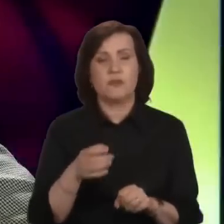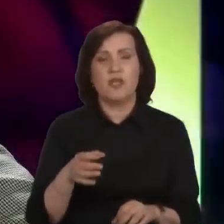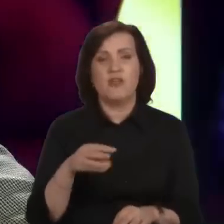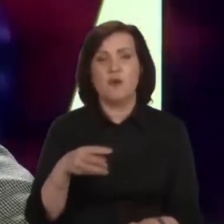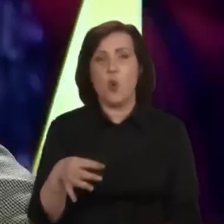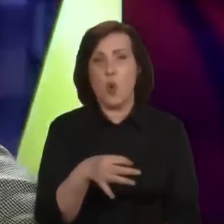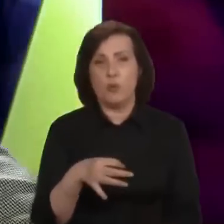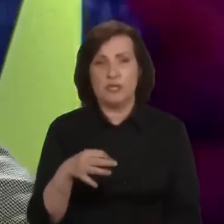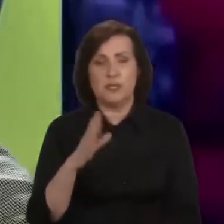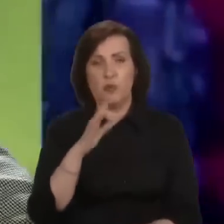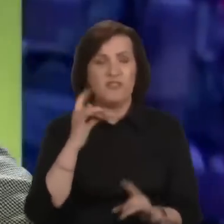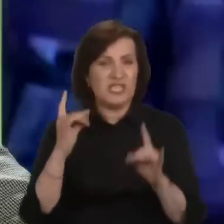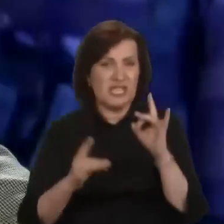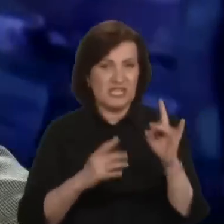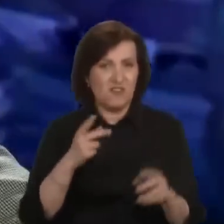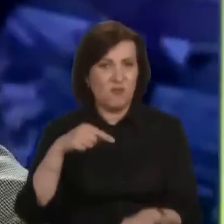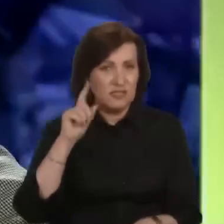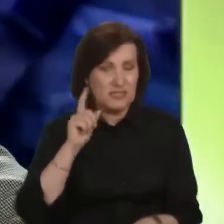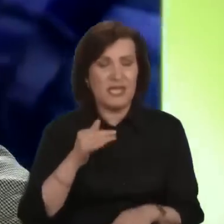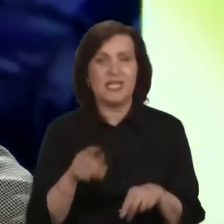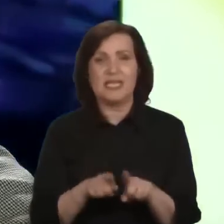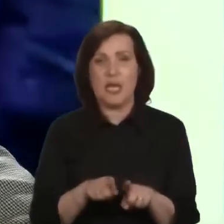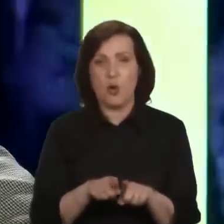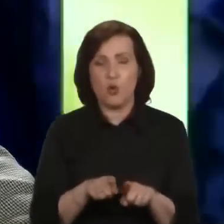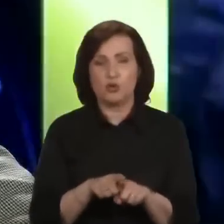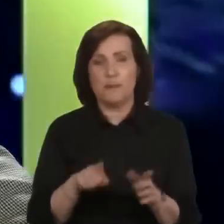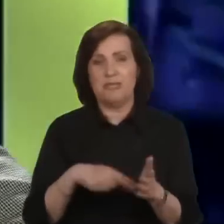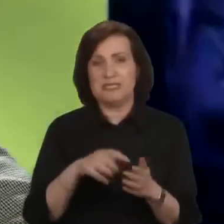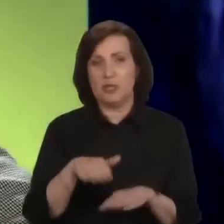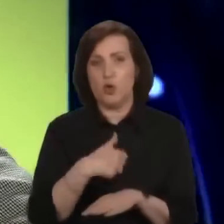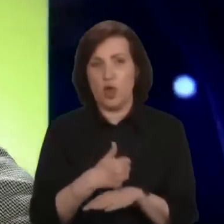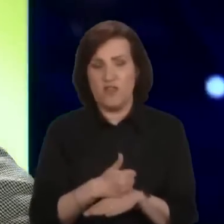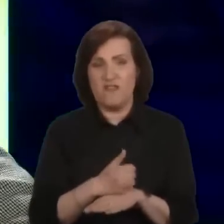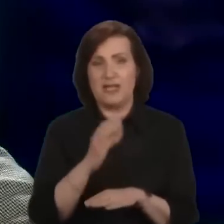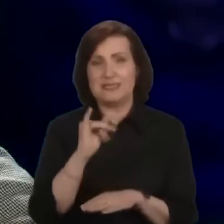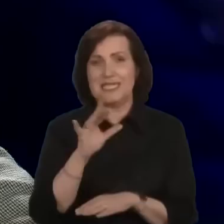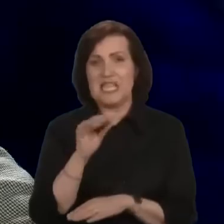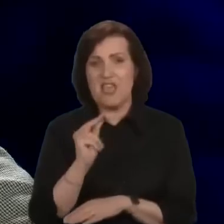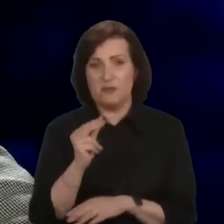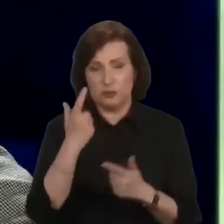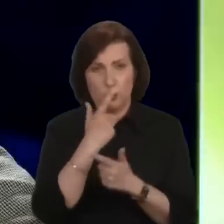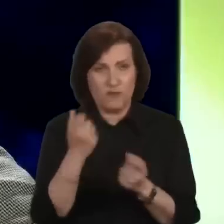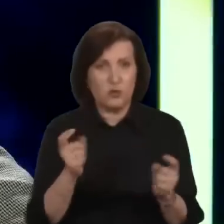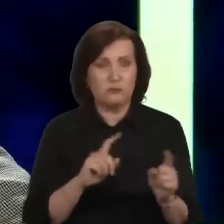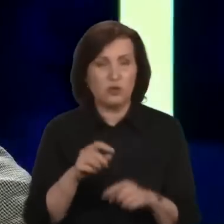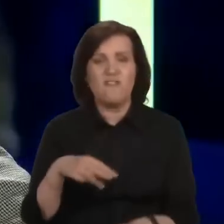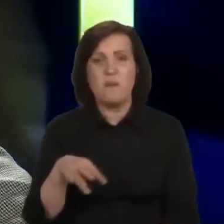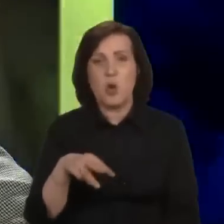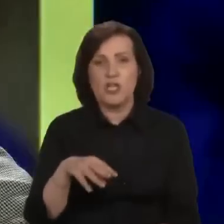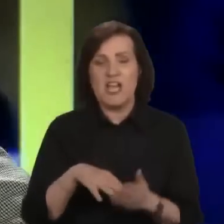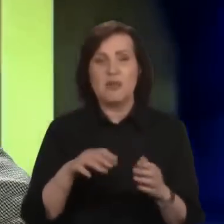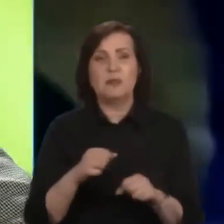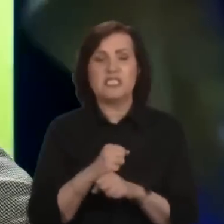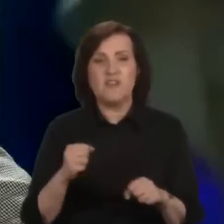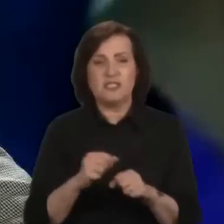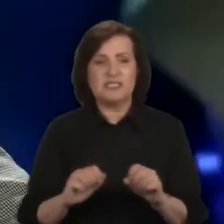області повітряна тривога, як ви знаєте. І також міський голова пан Сінкевич повідомив про те, що в Миколаєві після